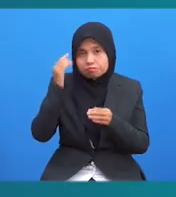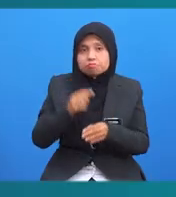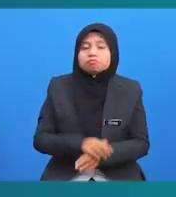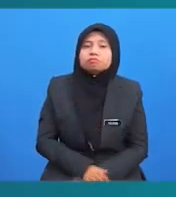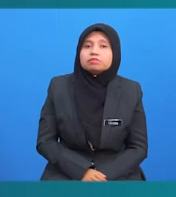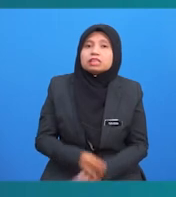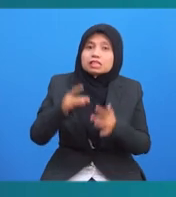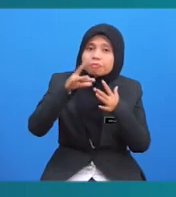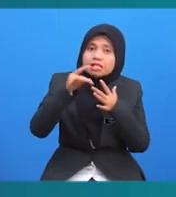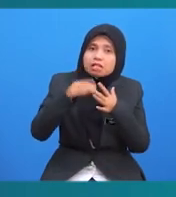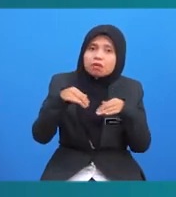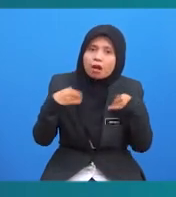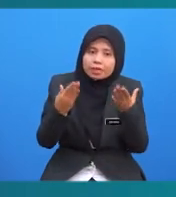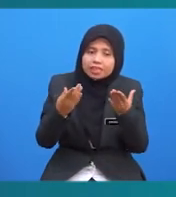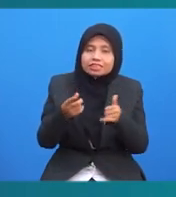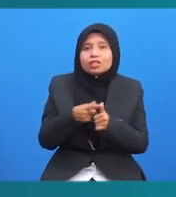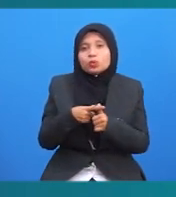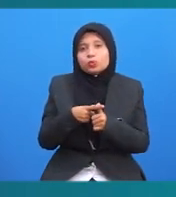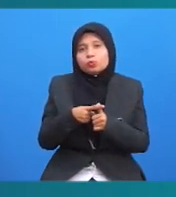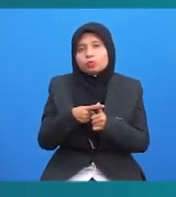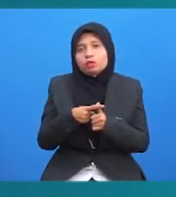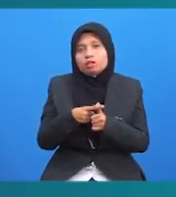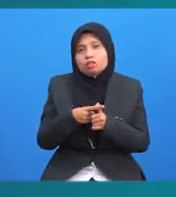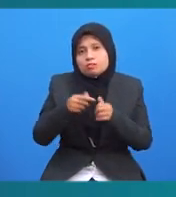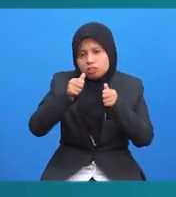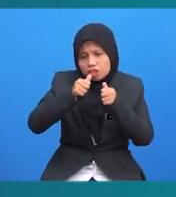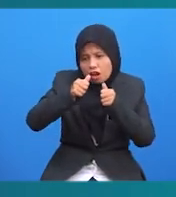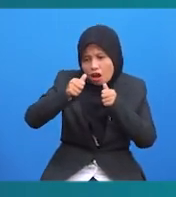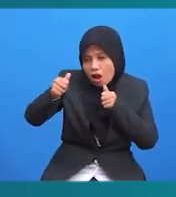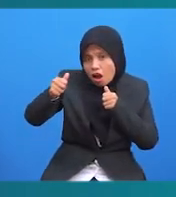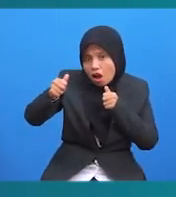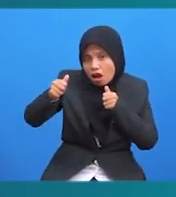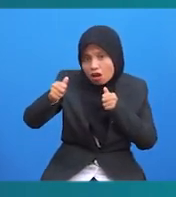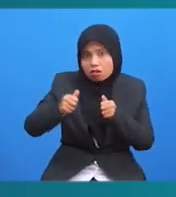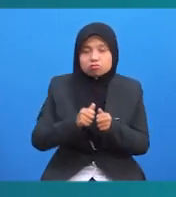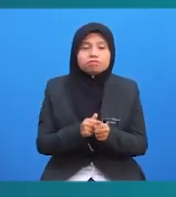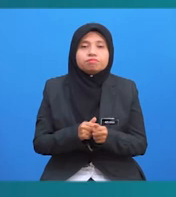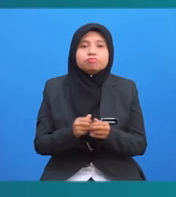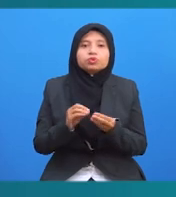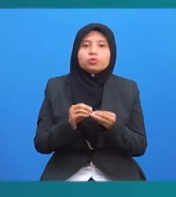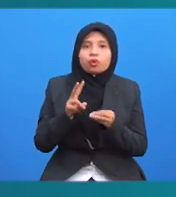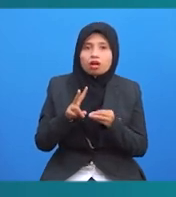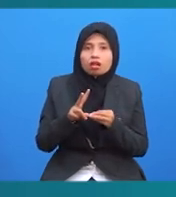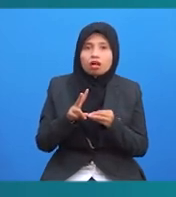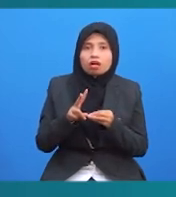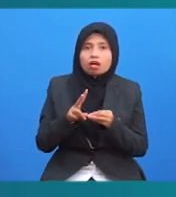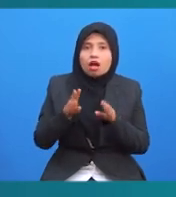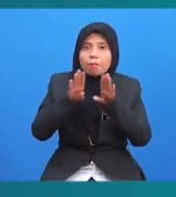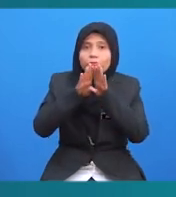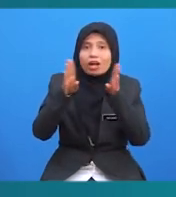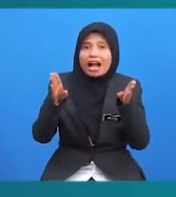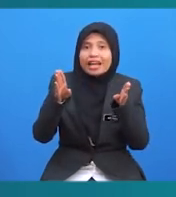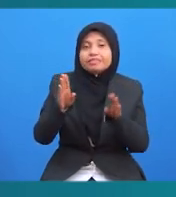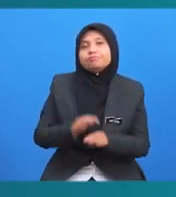tersebut. Yang pertama ialah jarak fokal dan yang kedua adalah bukaan